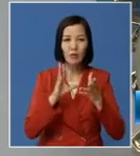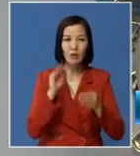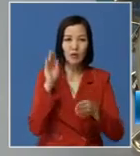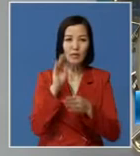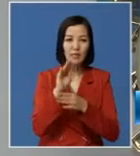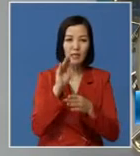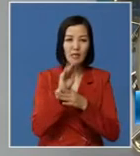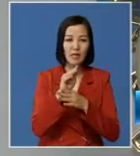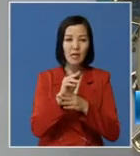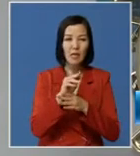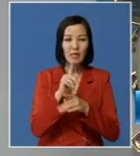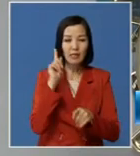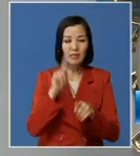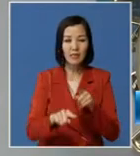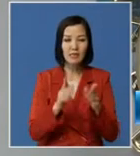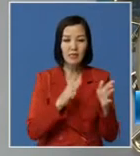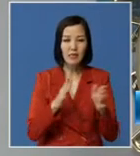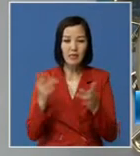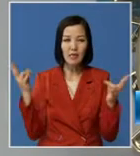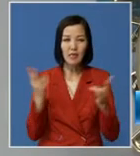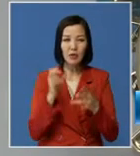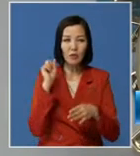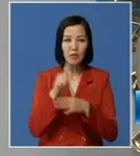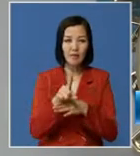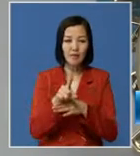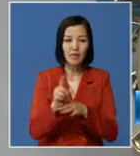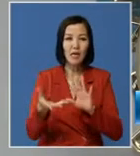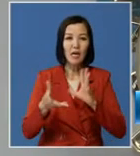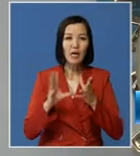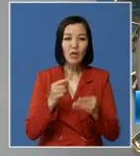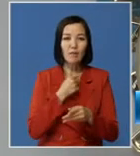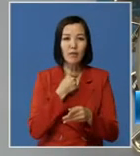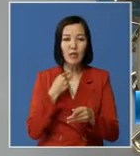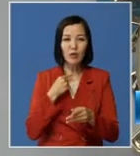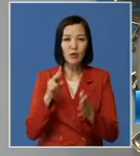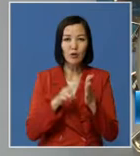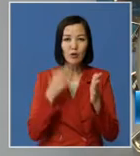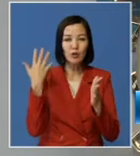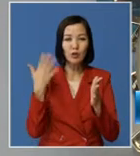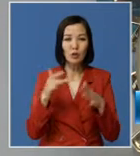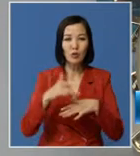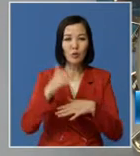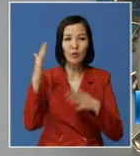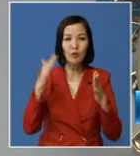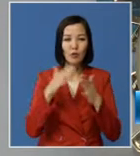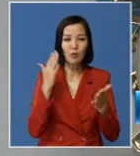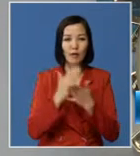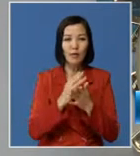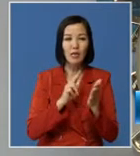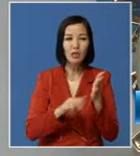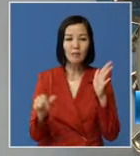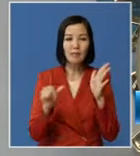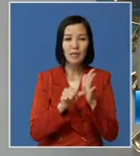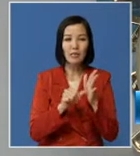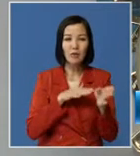ескертпелер айтылып, жақын арада ретке келтіру тапсырылды. Жалпы Талдықорғанда 750 көп қабатты үй бар.